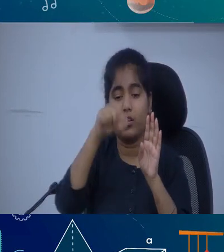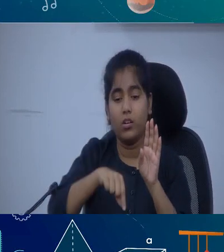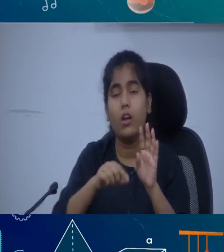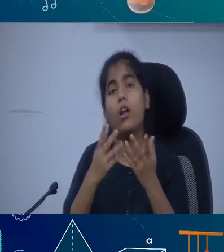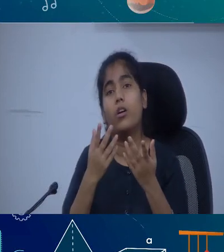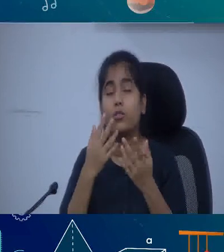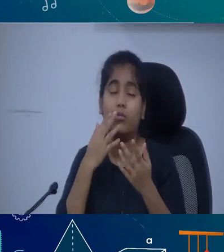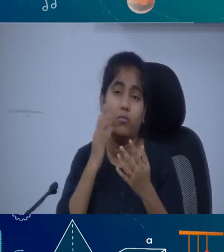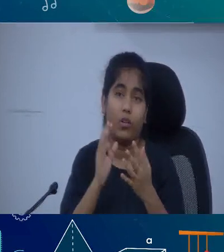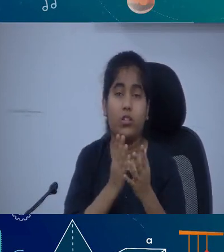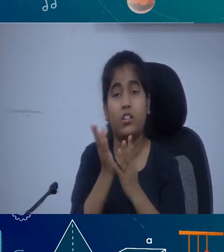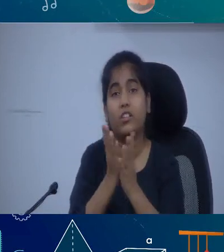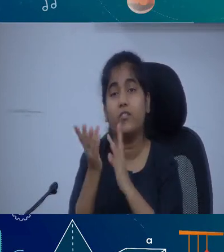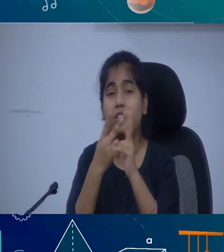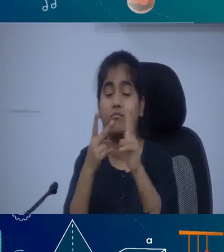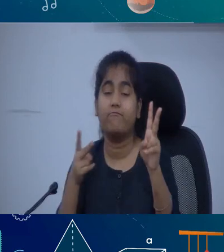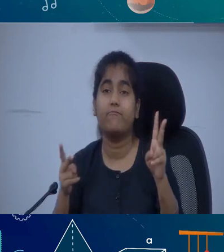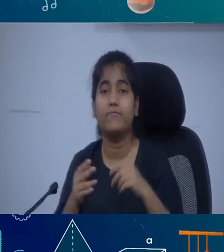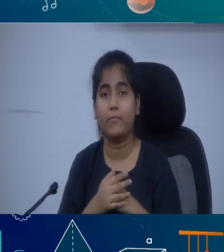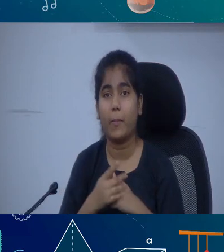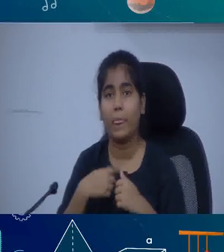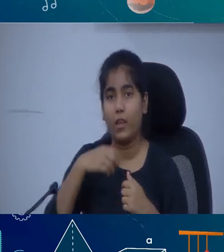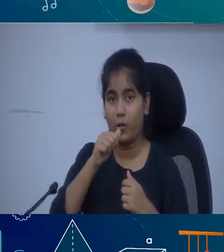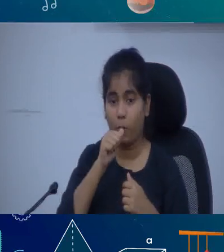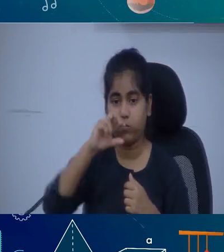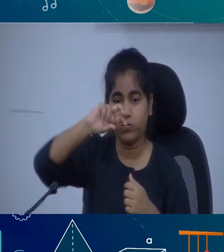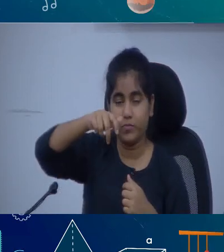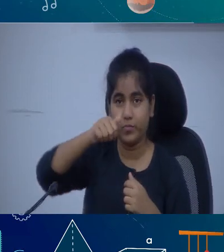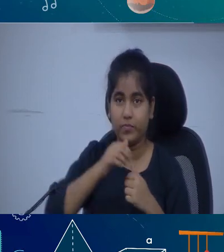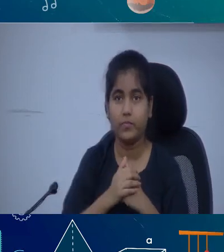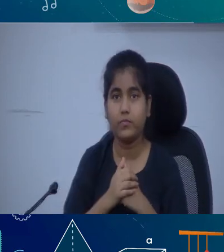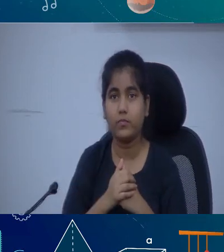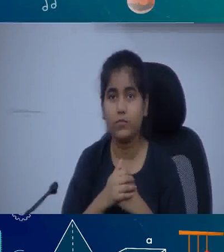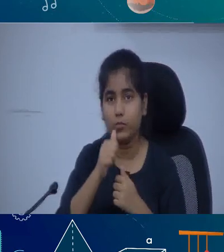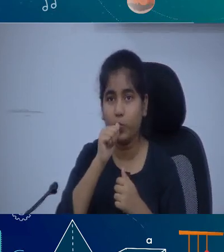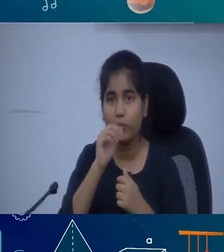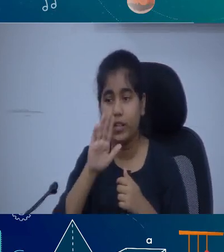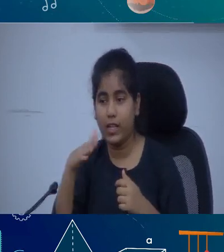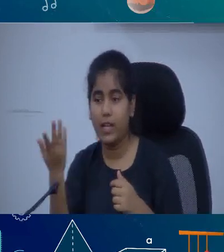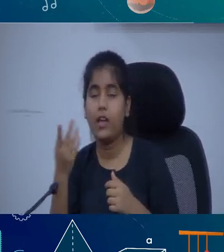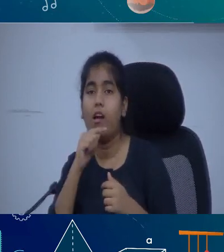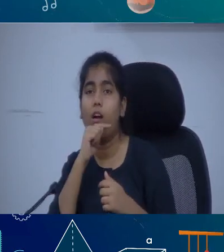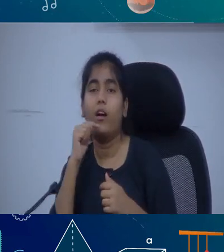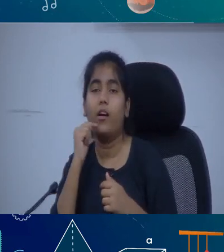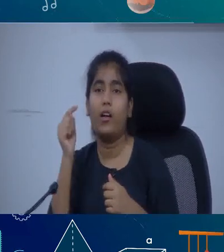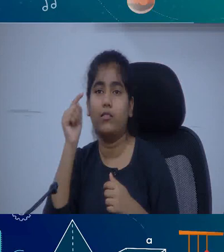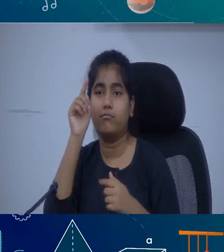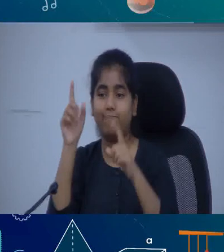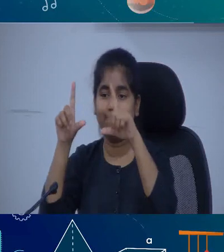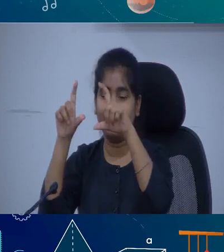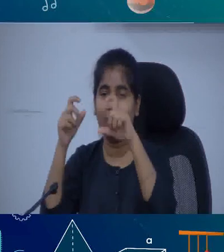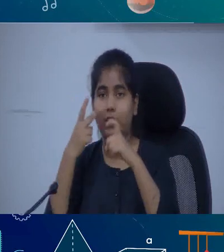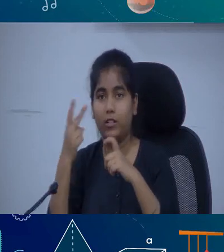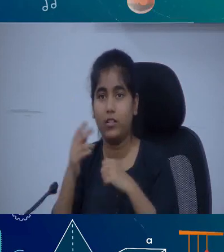छोटी सी बात है, एक चिटकनी की बात है, लेकिन चिटकनी ऊपर लगाई, बीच में लगाई और नीचे लगाई, उन सब से ही फ़र्क आ जाता है. जो ड्रिंकिंग वाटर पॉइंट है,